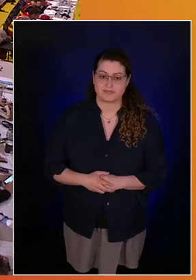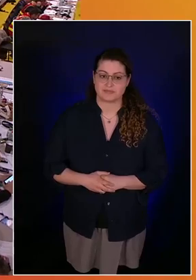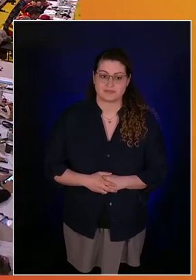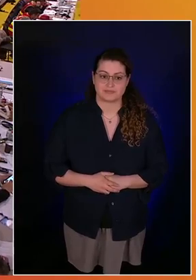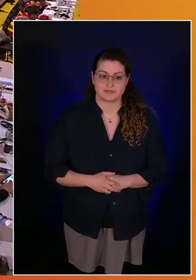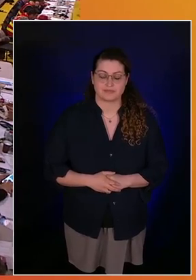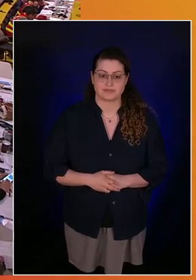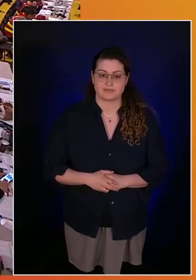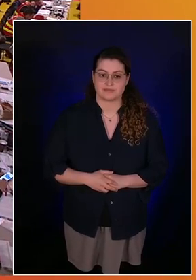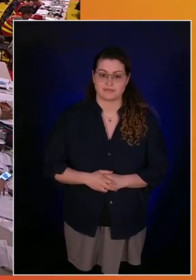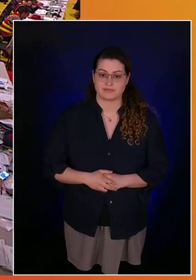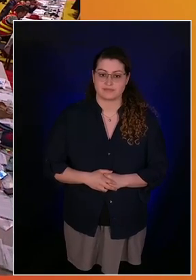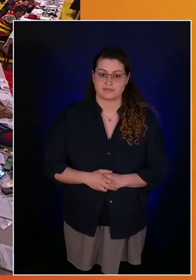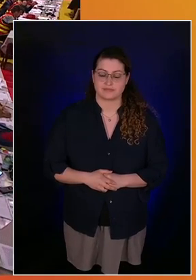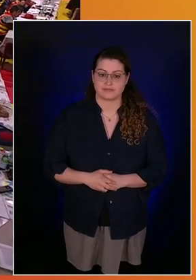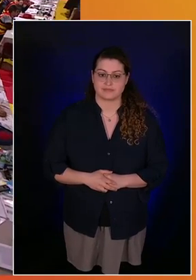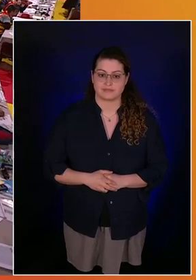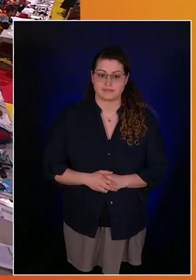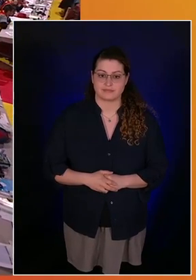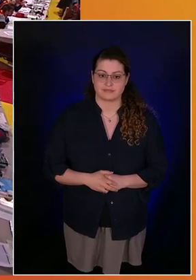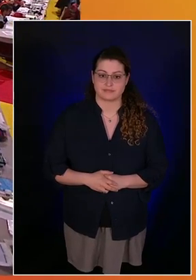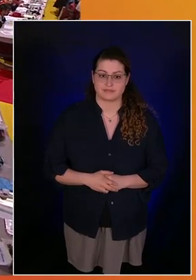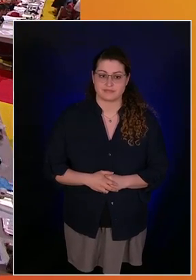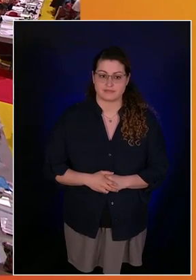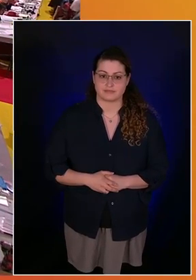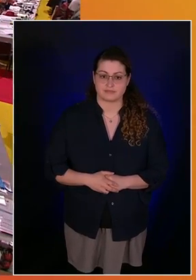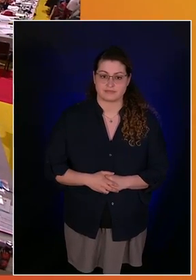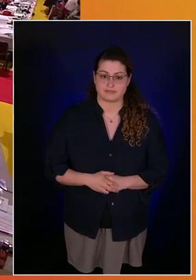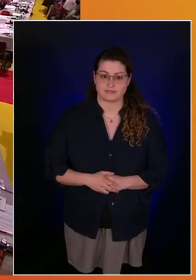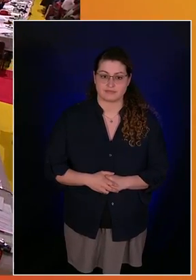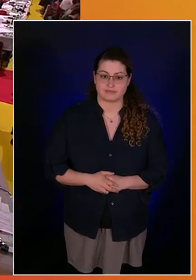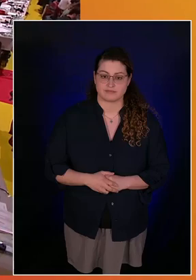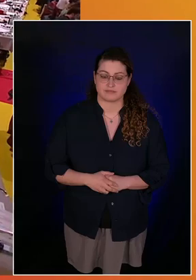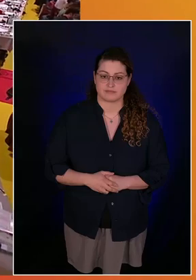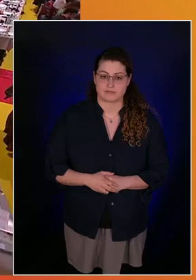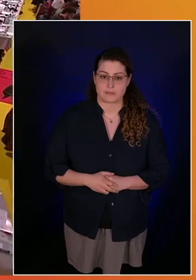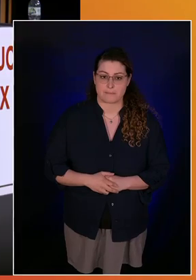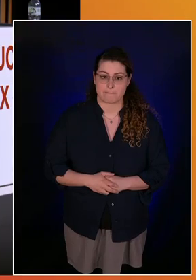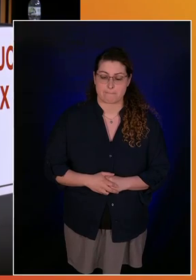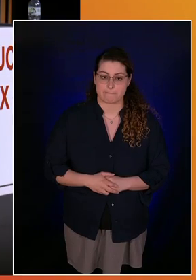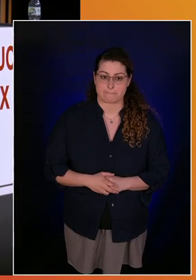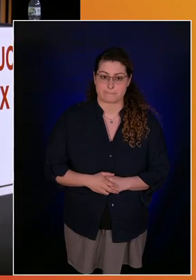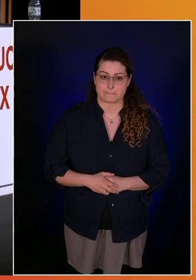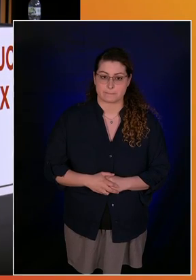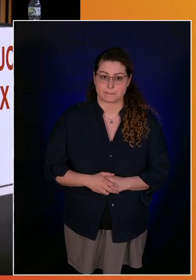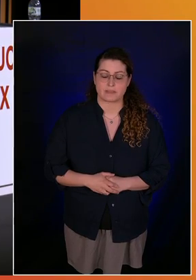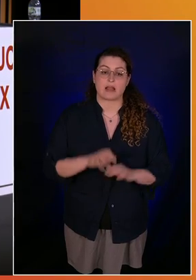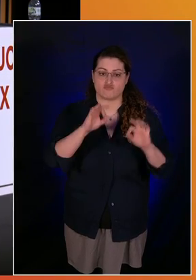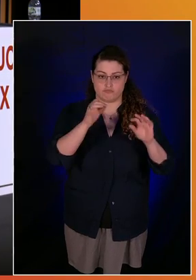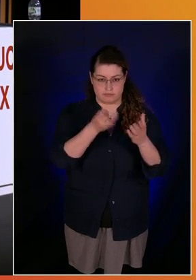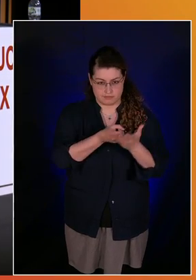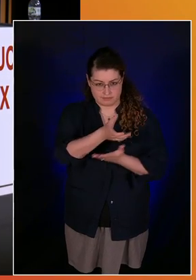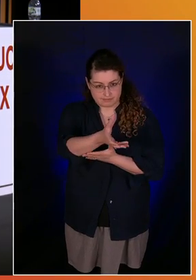voilà ah ça ça ne peut-être que comme ça je ne le conçois pas autrement ah oui oui oui donc j'ai un petit message que nous